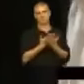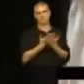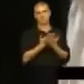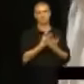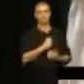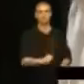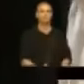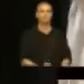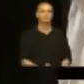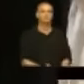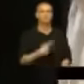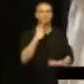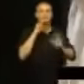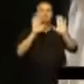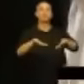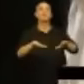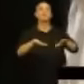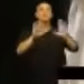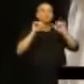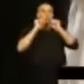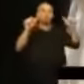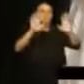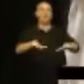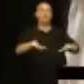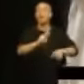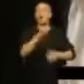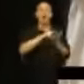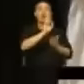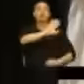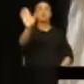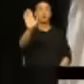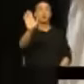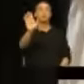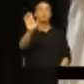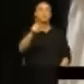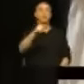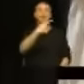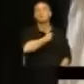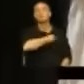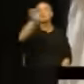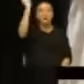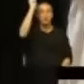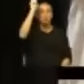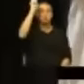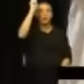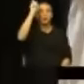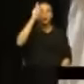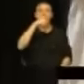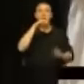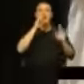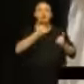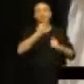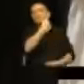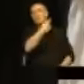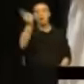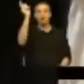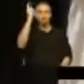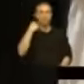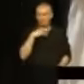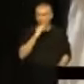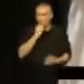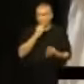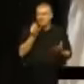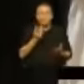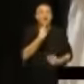שב שב אל תקום יותר צ החוצה אשר צא החוצה לא דבר צא